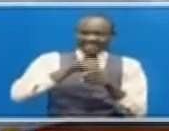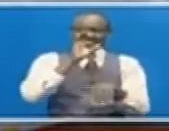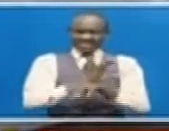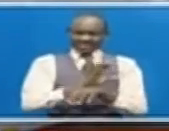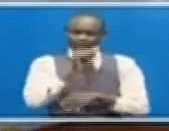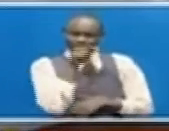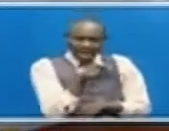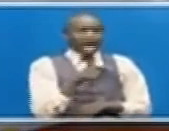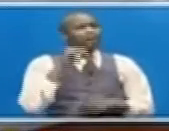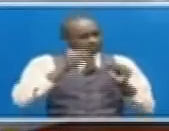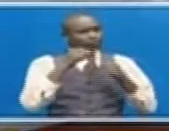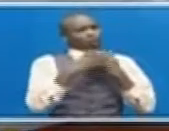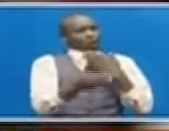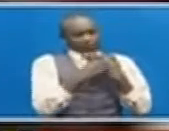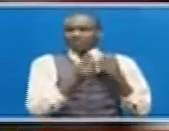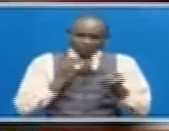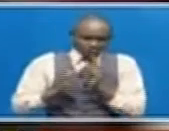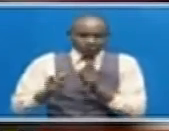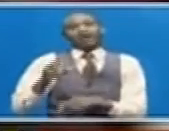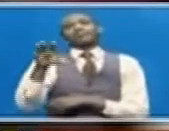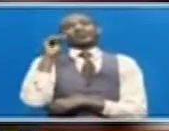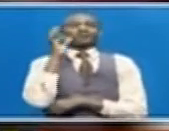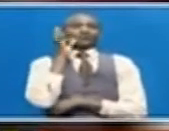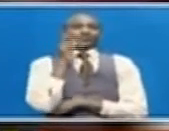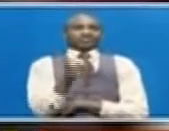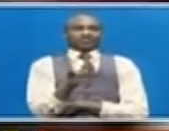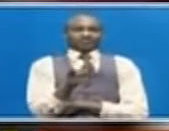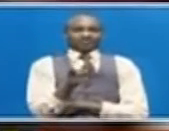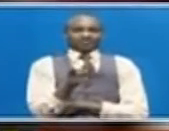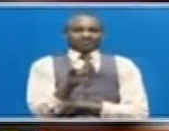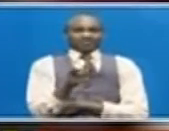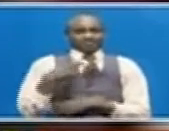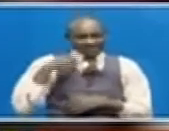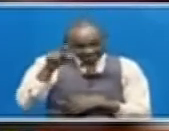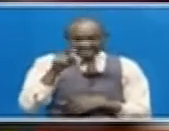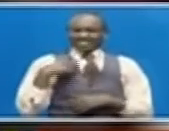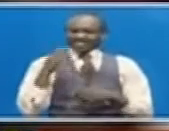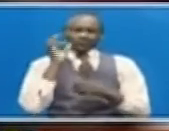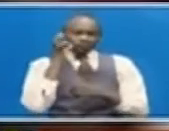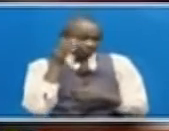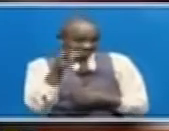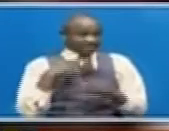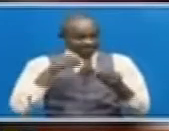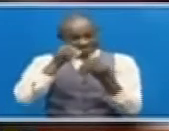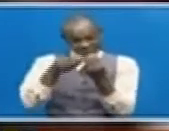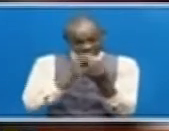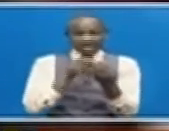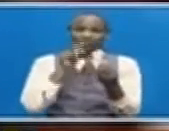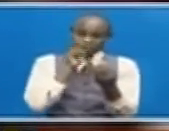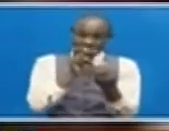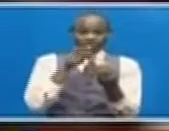hayo ndipos waliamua kufuata mkondo ilikuwa imekaa kamaidi Alfu ukitoa huko